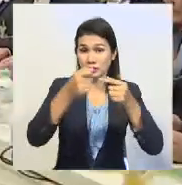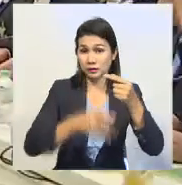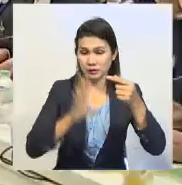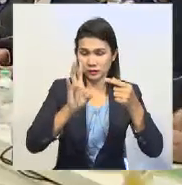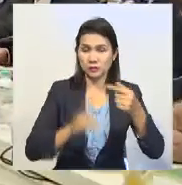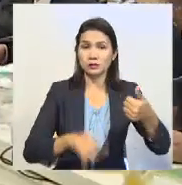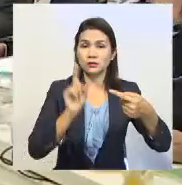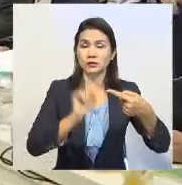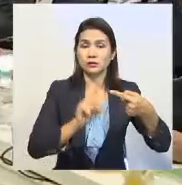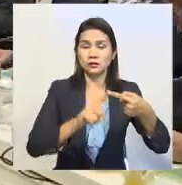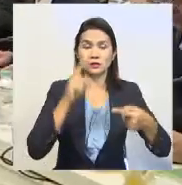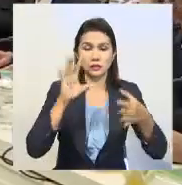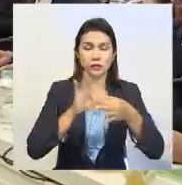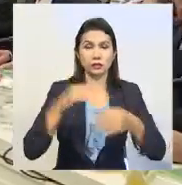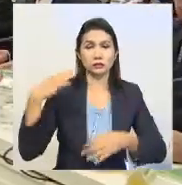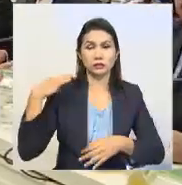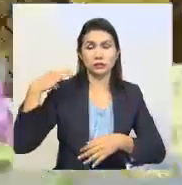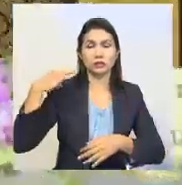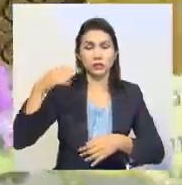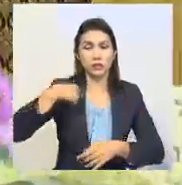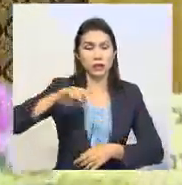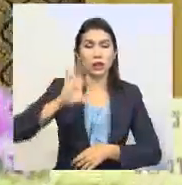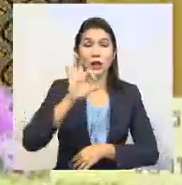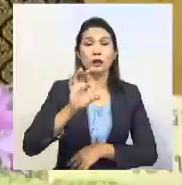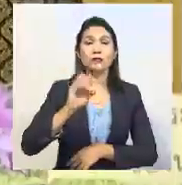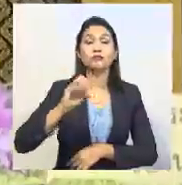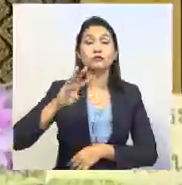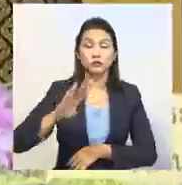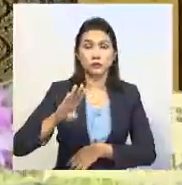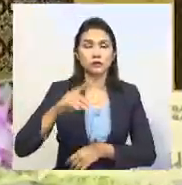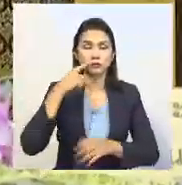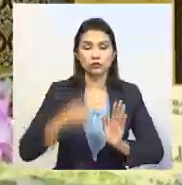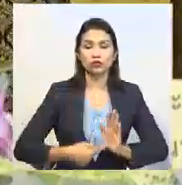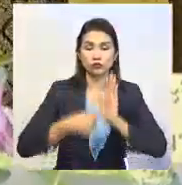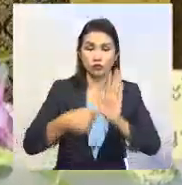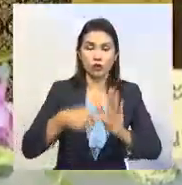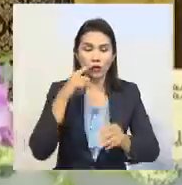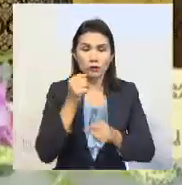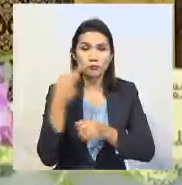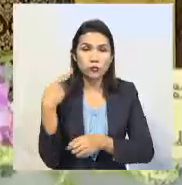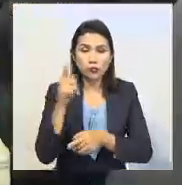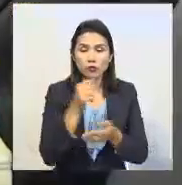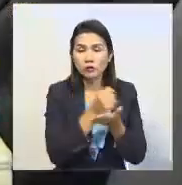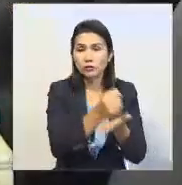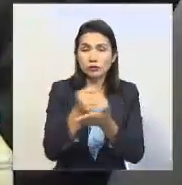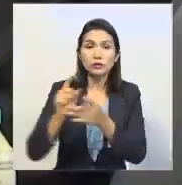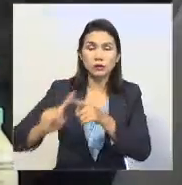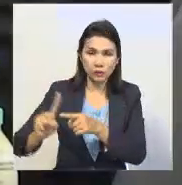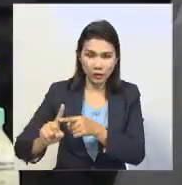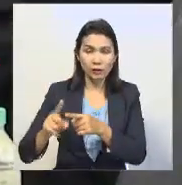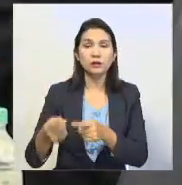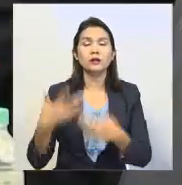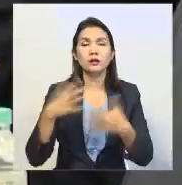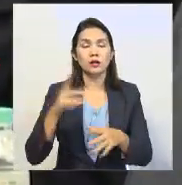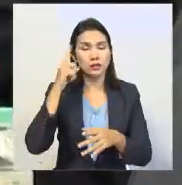งานของจิตอาสาพระราชทาน904วปร.ให้เป็นแบบอย่างในการบำเพ็ญสาธารณประโยชน์ในพื้นที่ต่าง